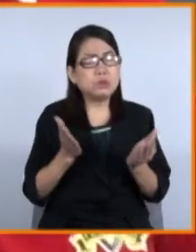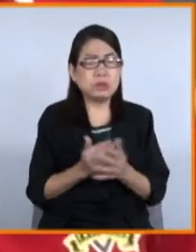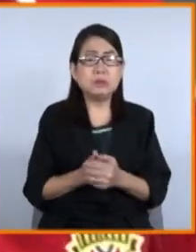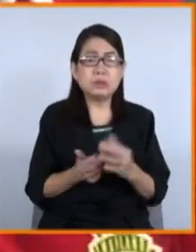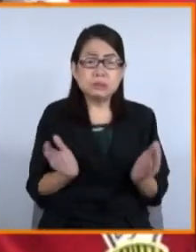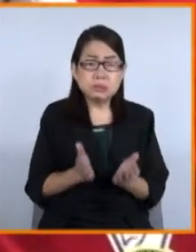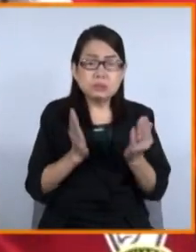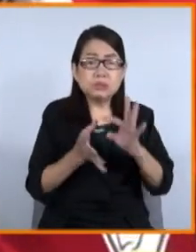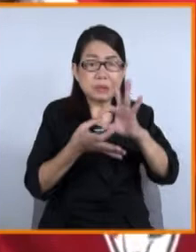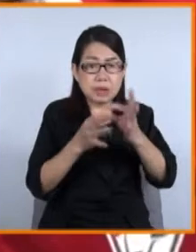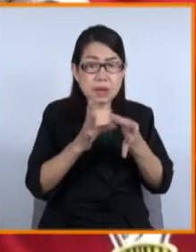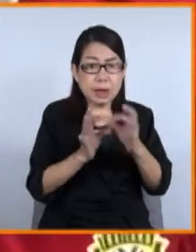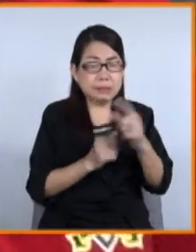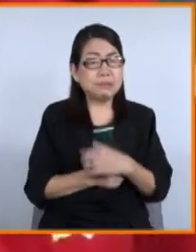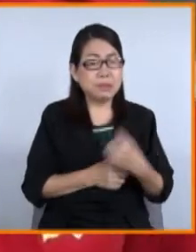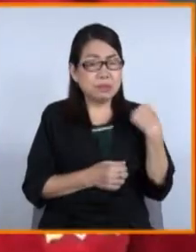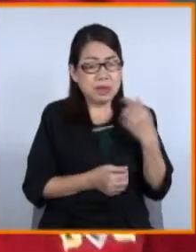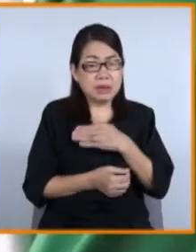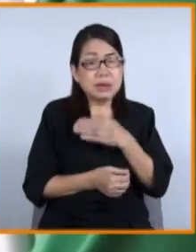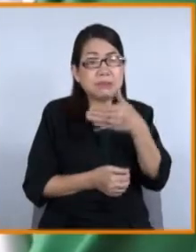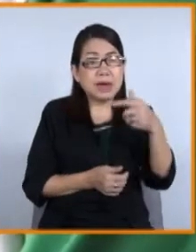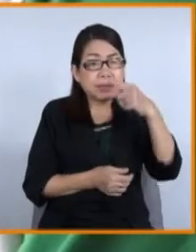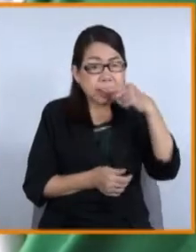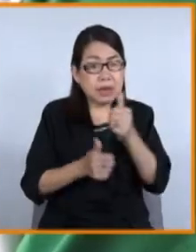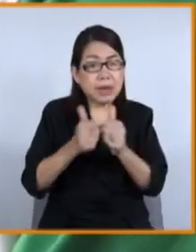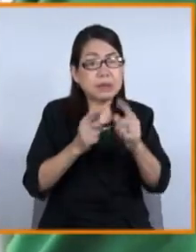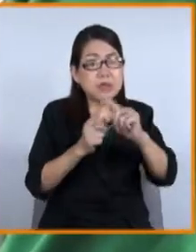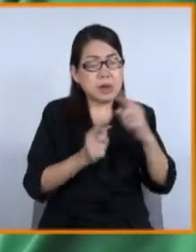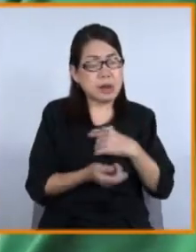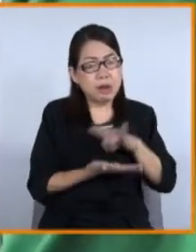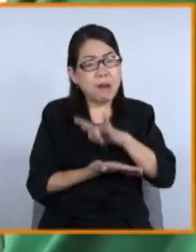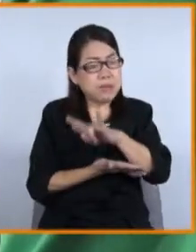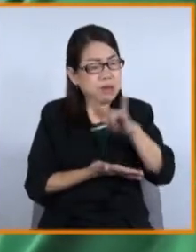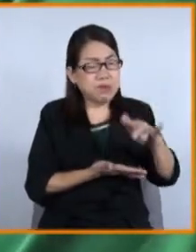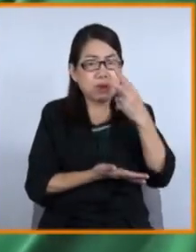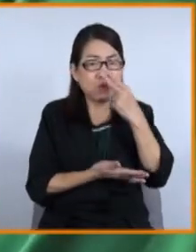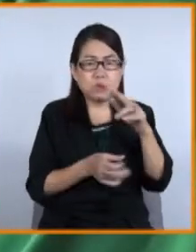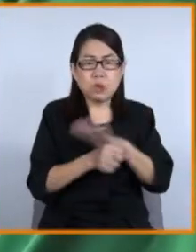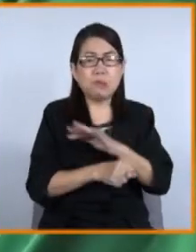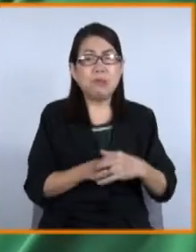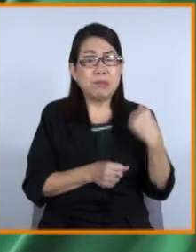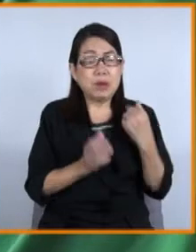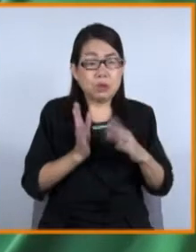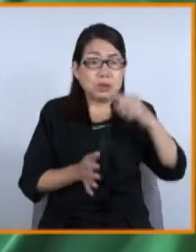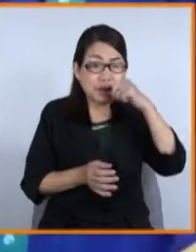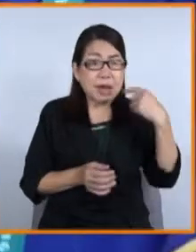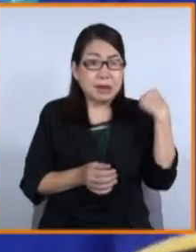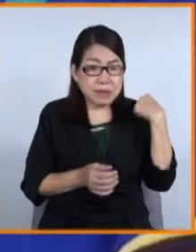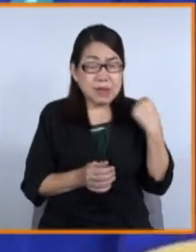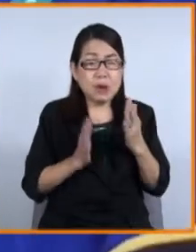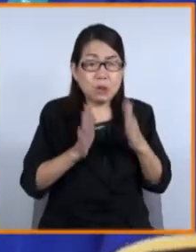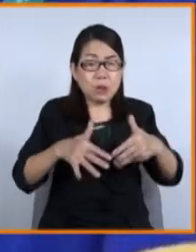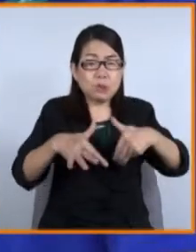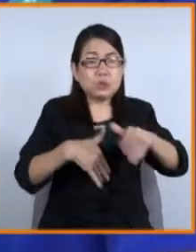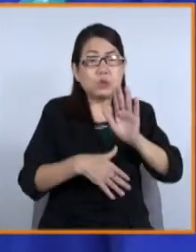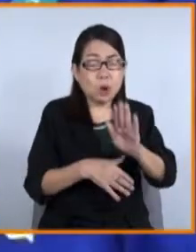ครับเราก็จะไปทุกที่ที่ทีมไทยไปครับ นอกจากแฟนบอลชาวไทยยังมีแฟนบอลเจ้าถิ่นโคลอมเบียแต่ชื่น